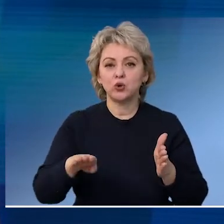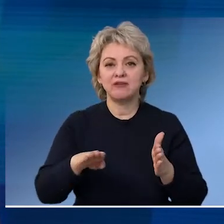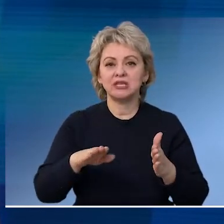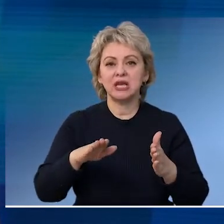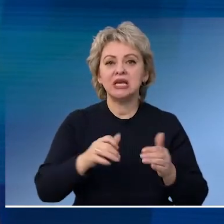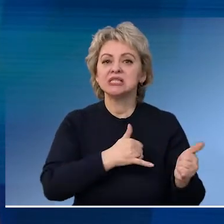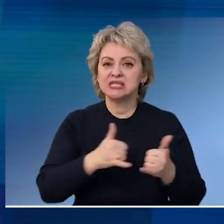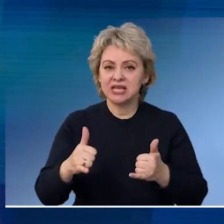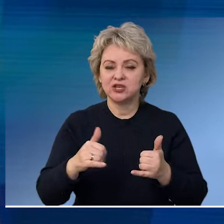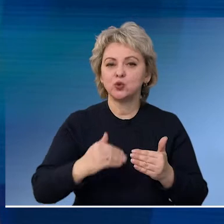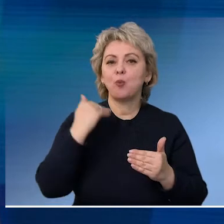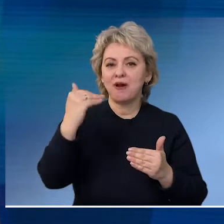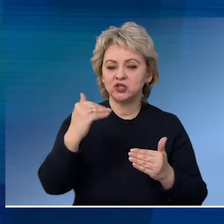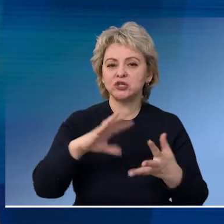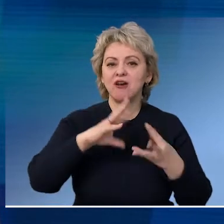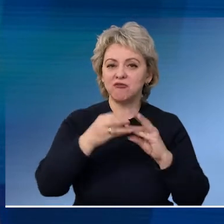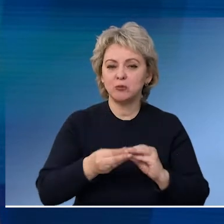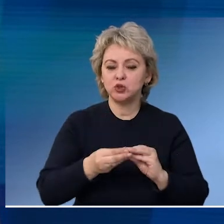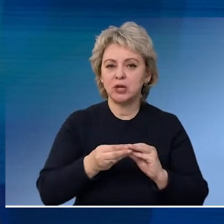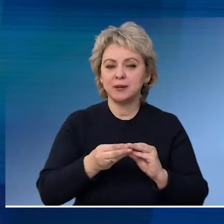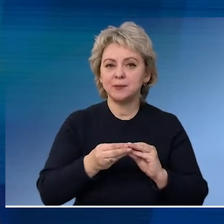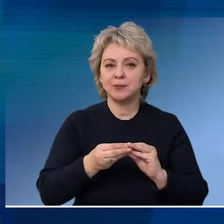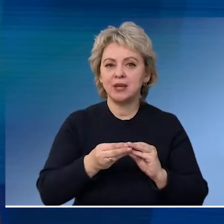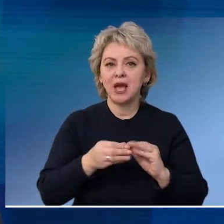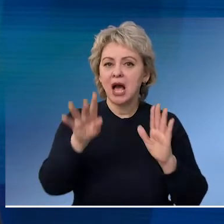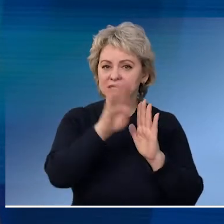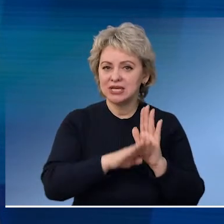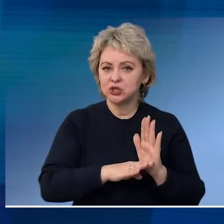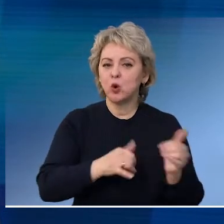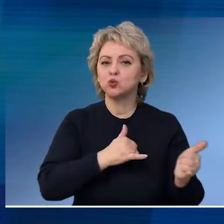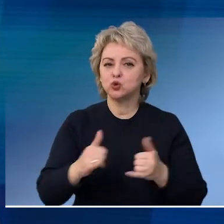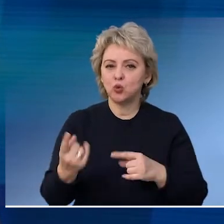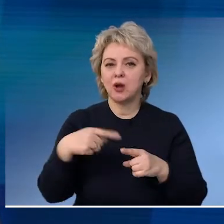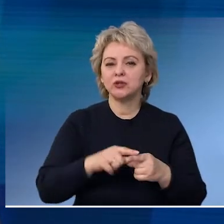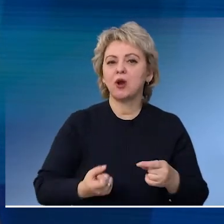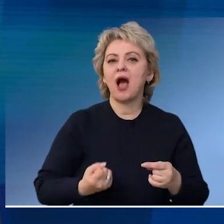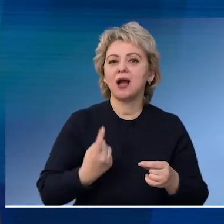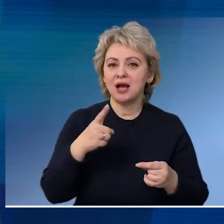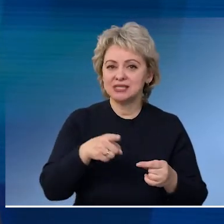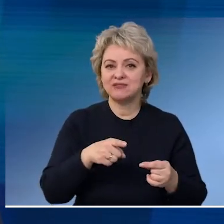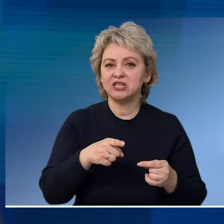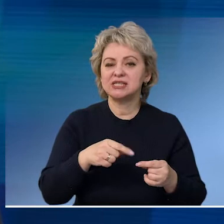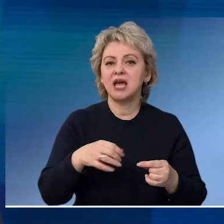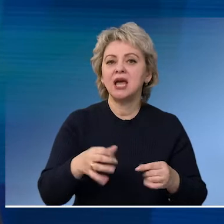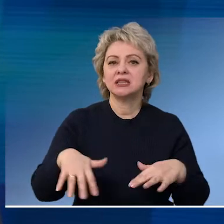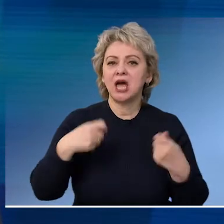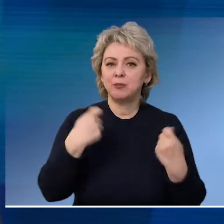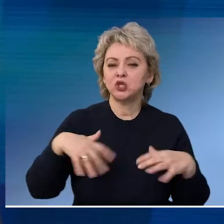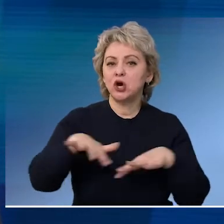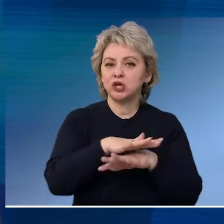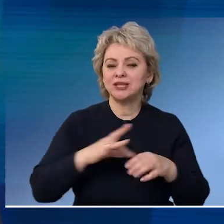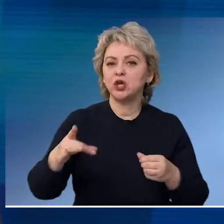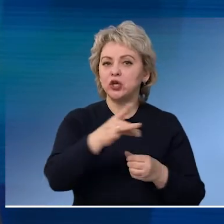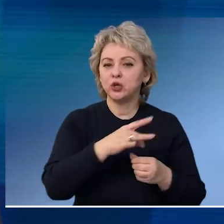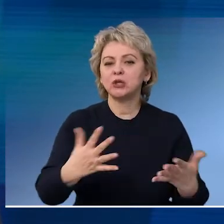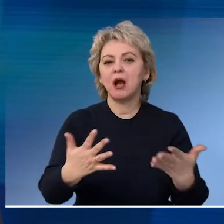уровня сервиса, по повышению вообще ассортимента даже услуг, которые оказываются на потребительском рынке